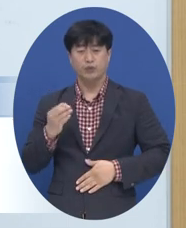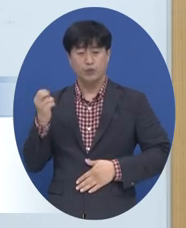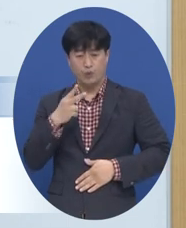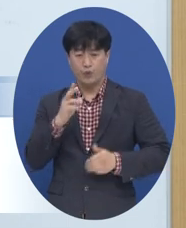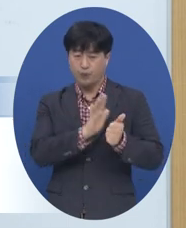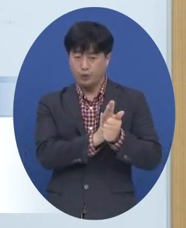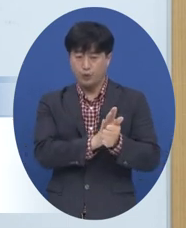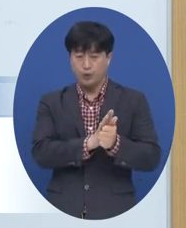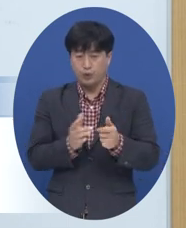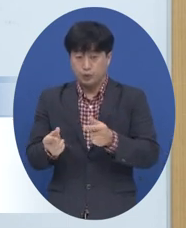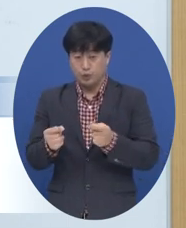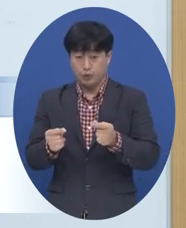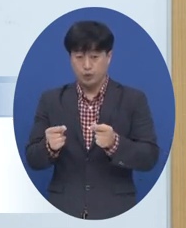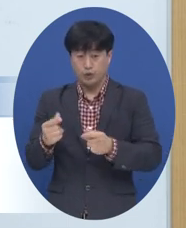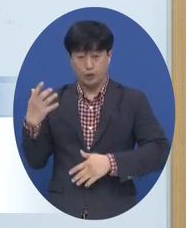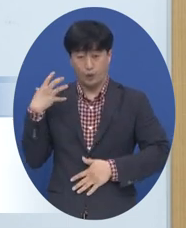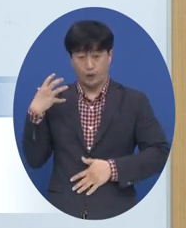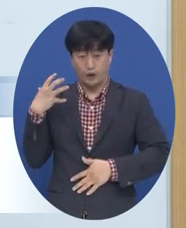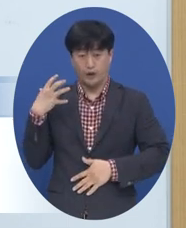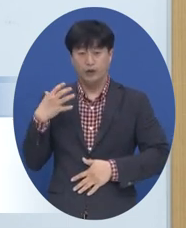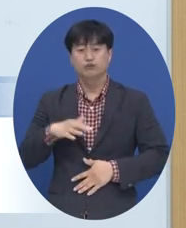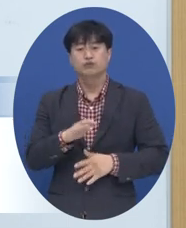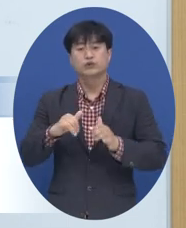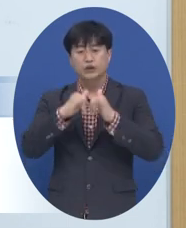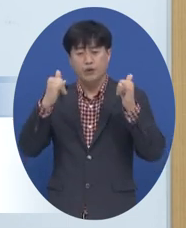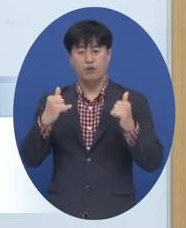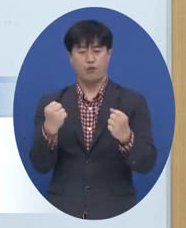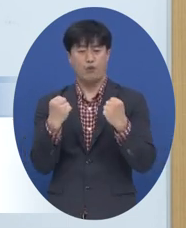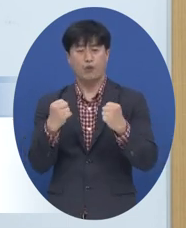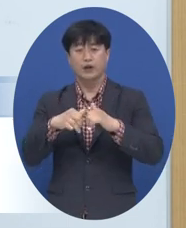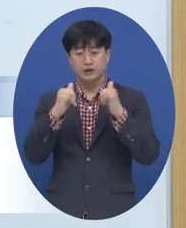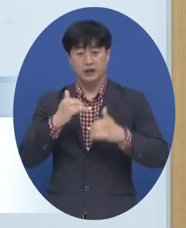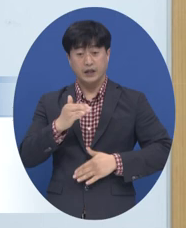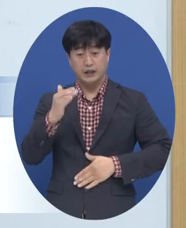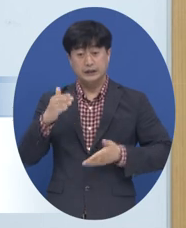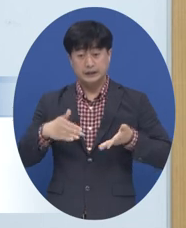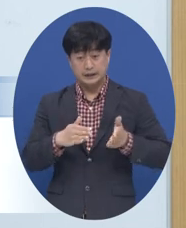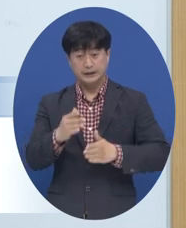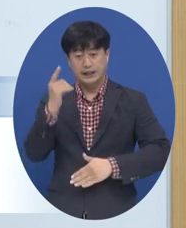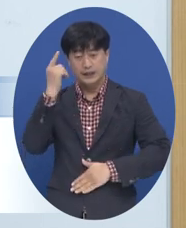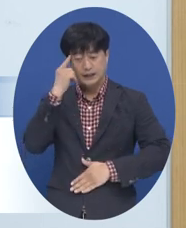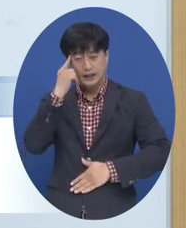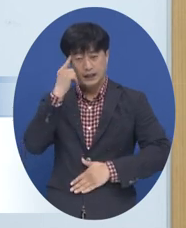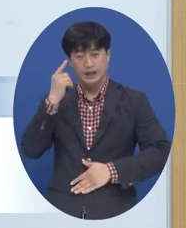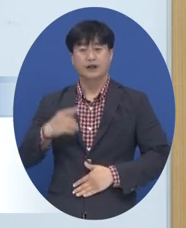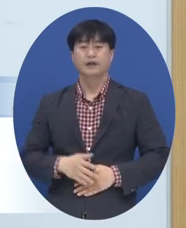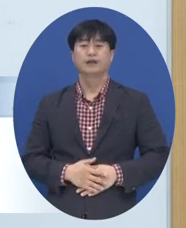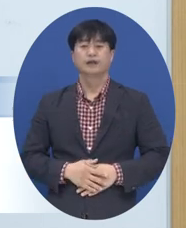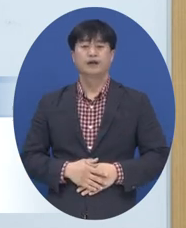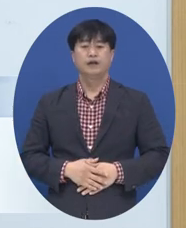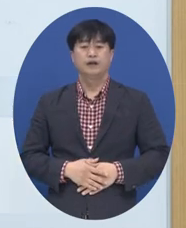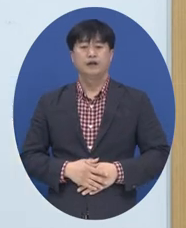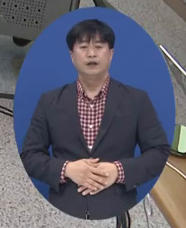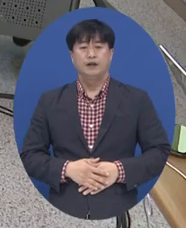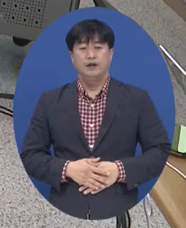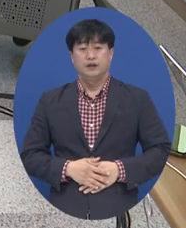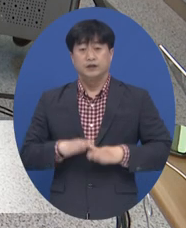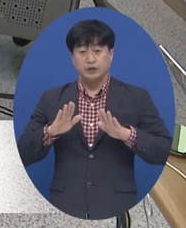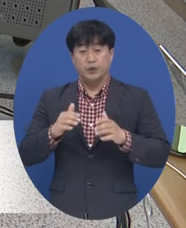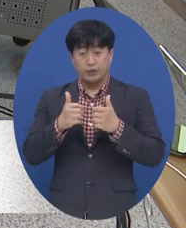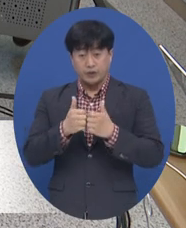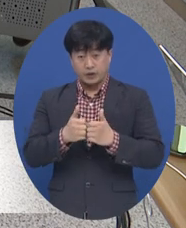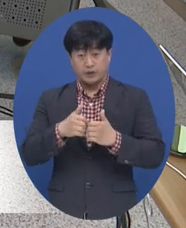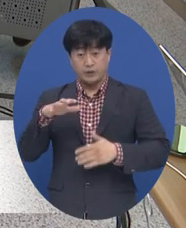또 우주 종일 자로서의 역할을 하는 것이 우리 살을 건강한 사회로 가는 길이라고 생각합니다